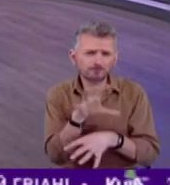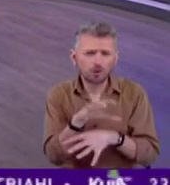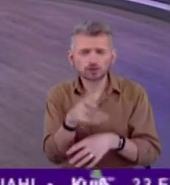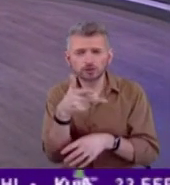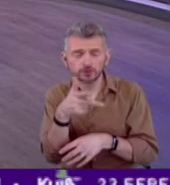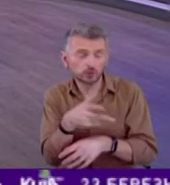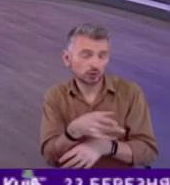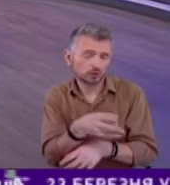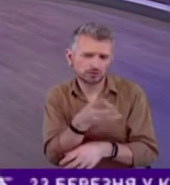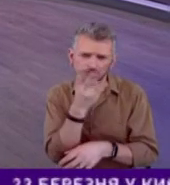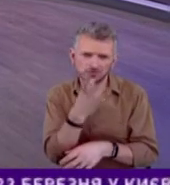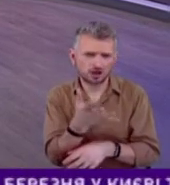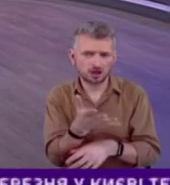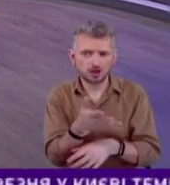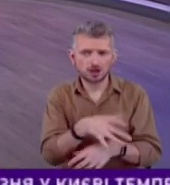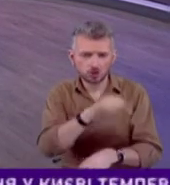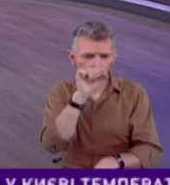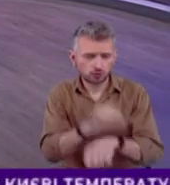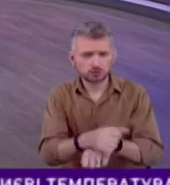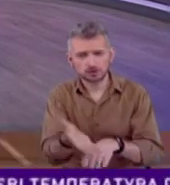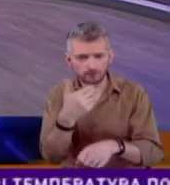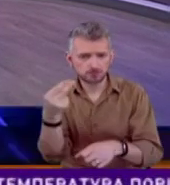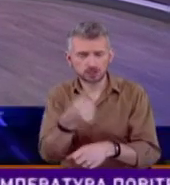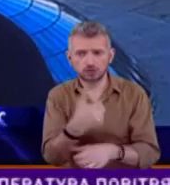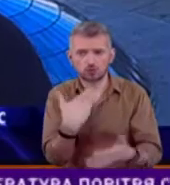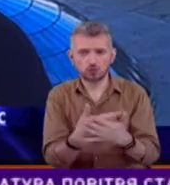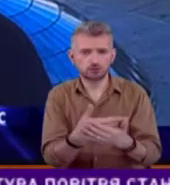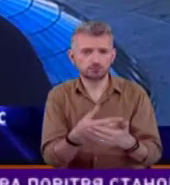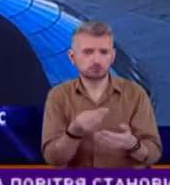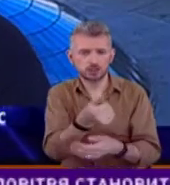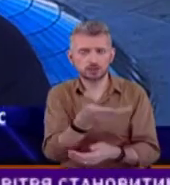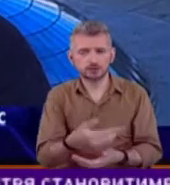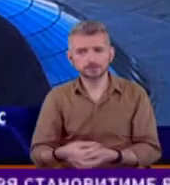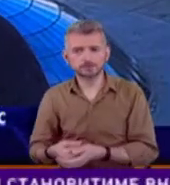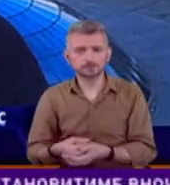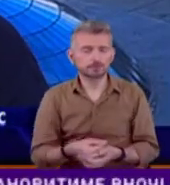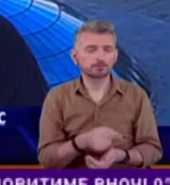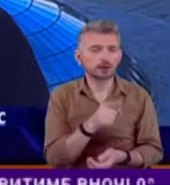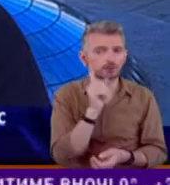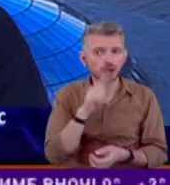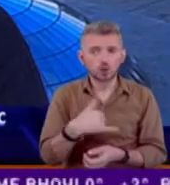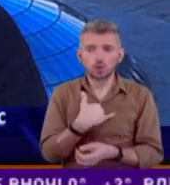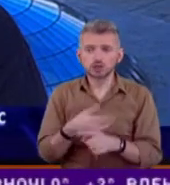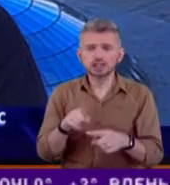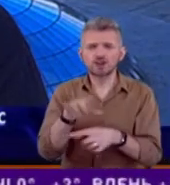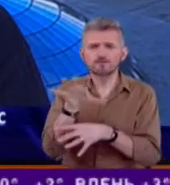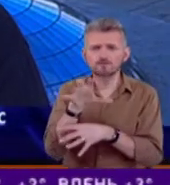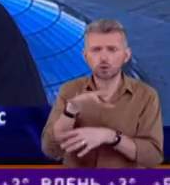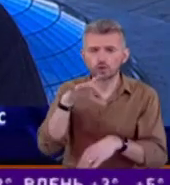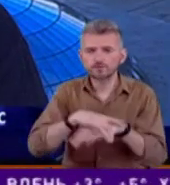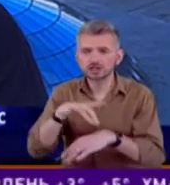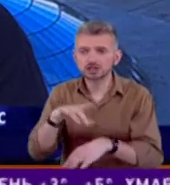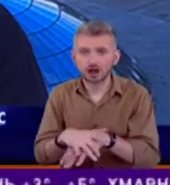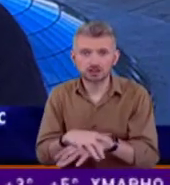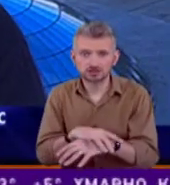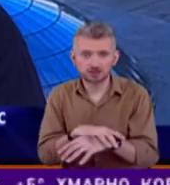вас зупиняють, давай на, от, плати от тобі термінали вперед. Ви знаєте, нас оці фотофіксації, мені здається,